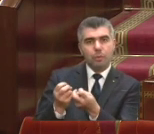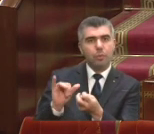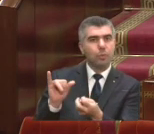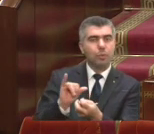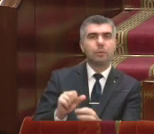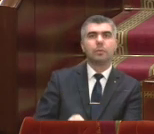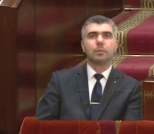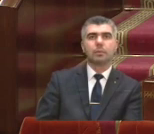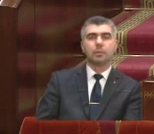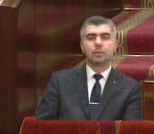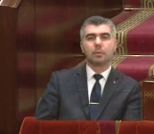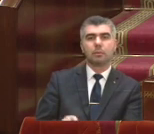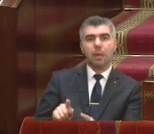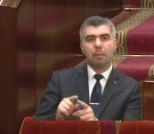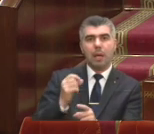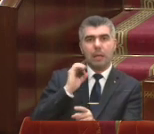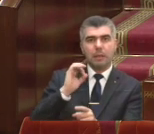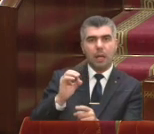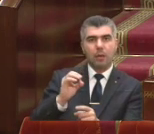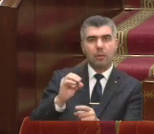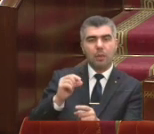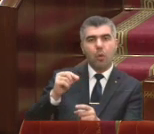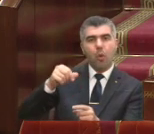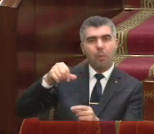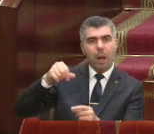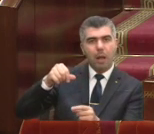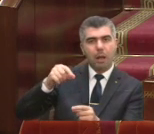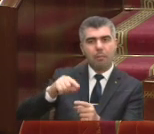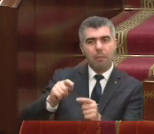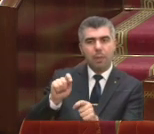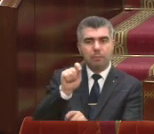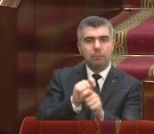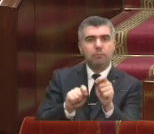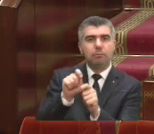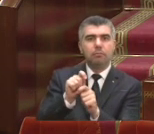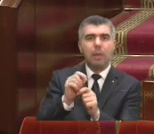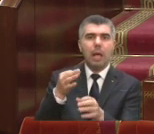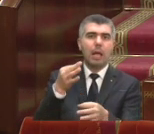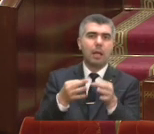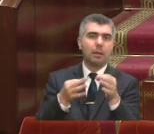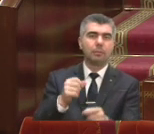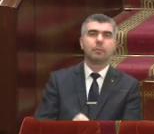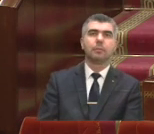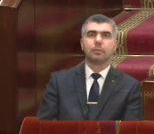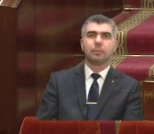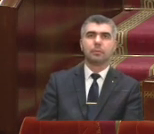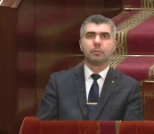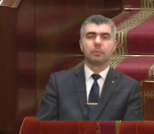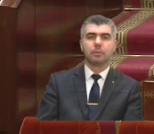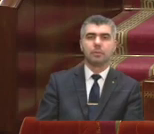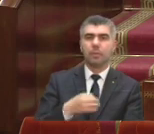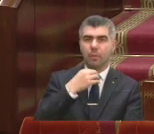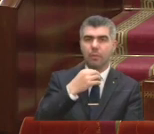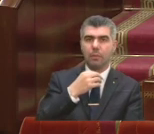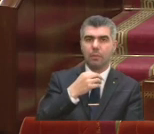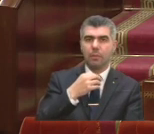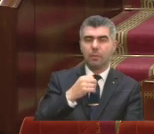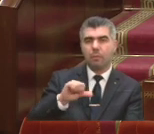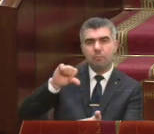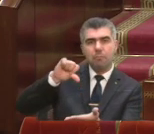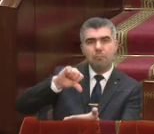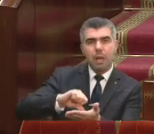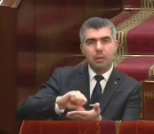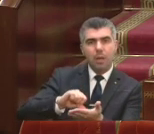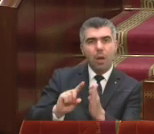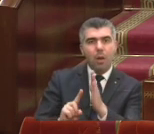كنستوردوا مسحوق الحليب وكنديروا به الحليب. السيد الوزير، السيد الوزير، انا انتمي الى منطقه كانت